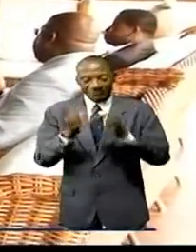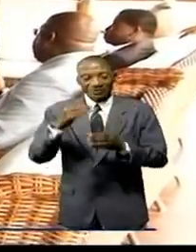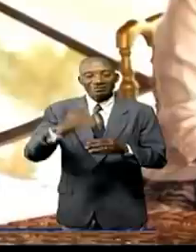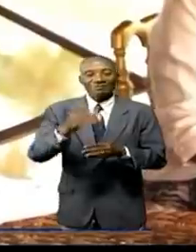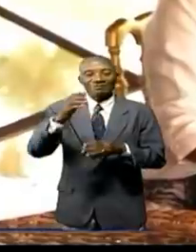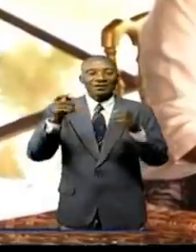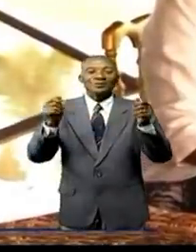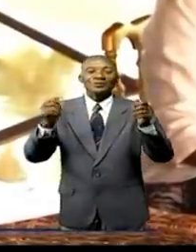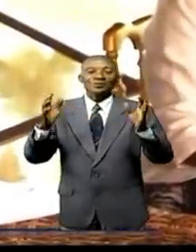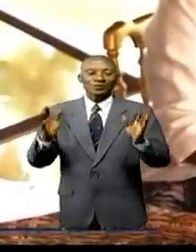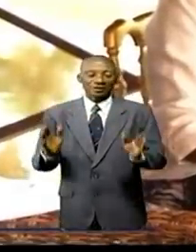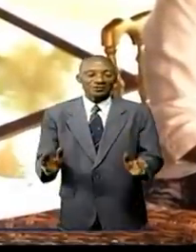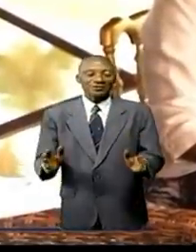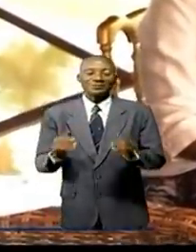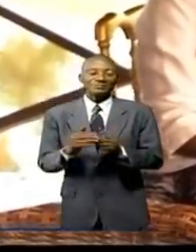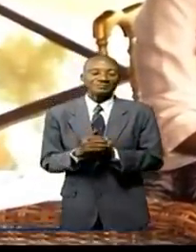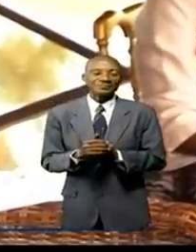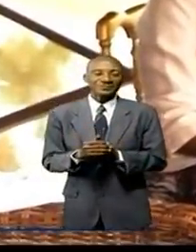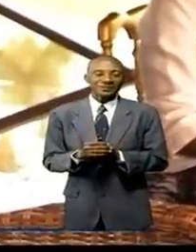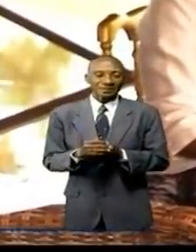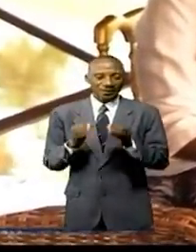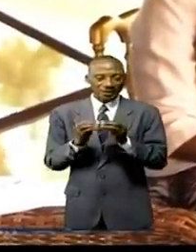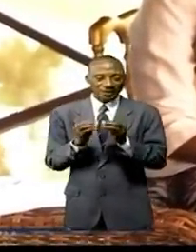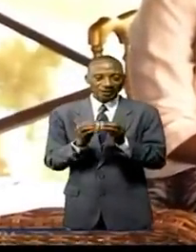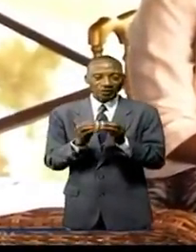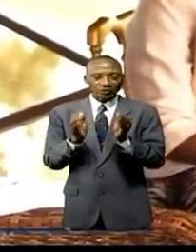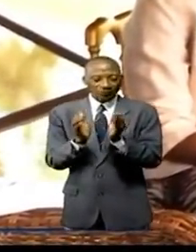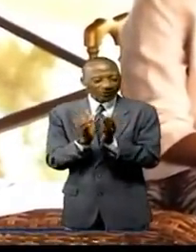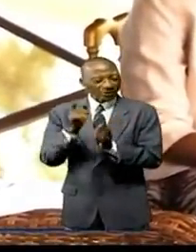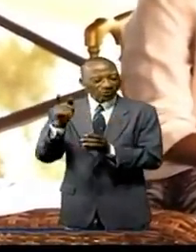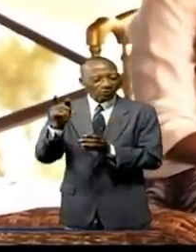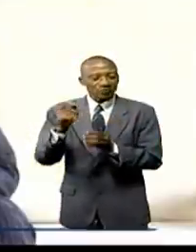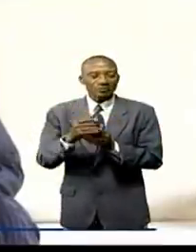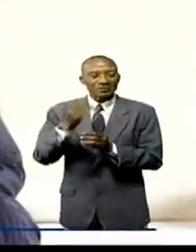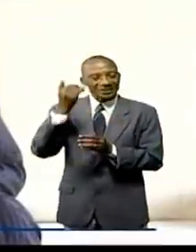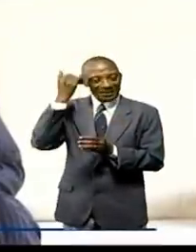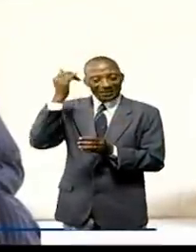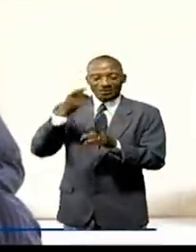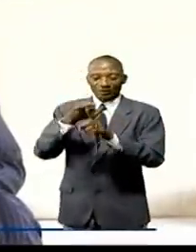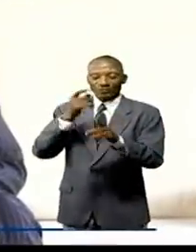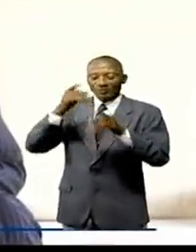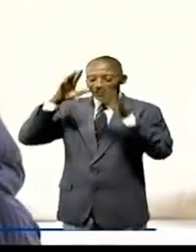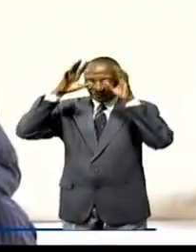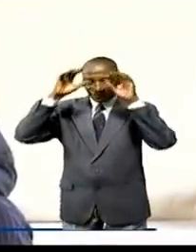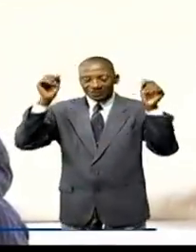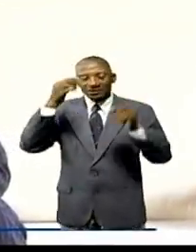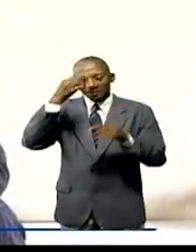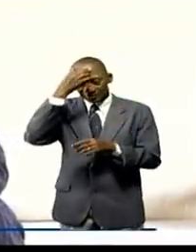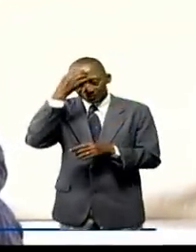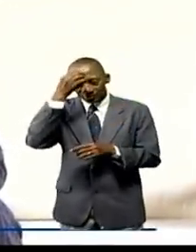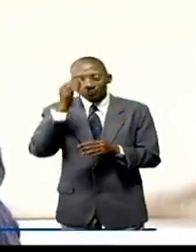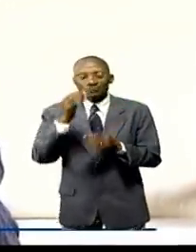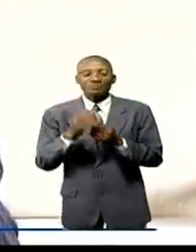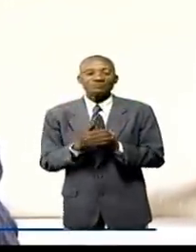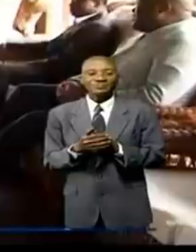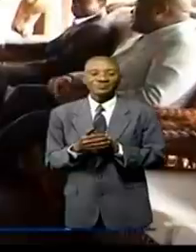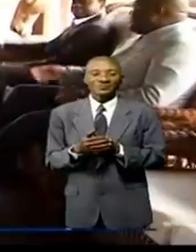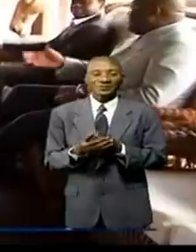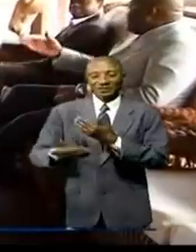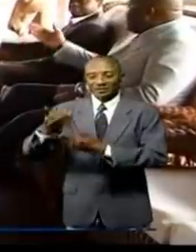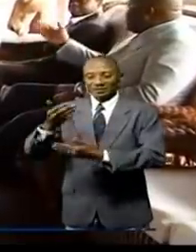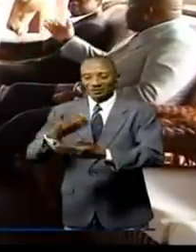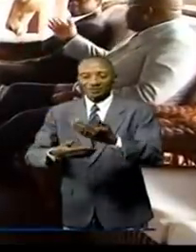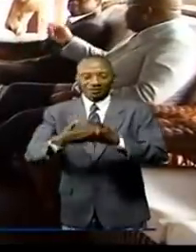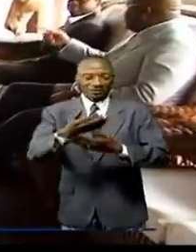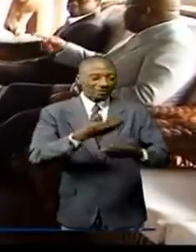ressort que ce mini-sommet se tient à l'initiative du président Denis Sassou Nguesso. Des échanges entre les